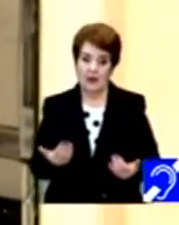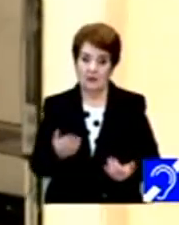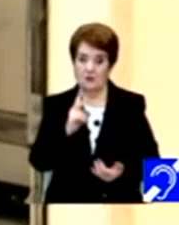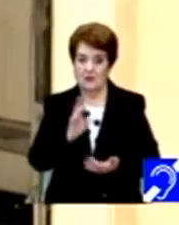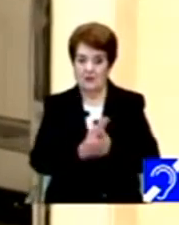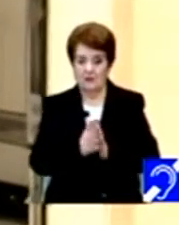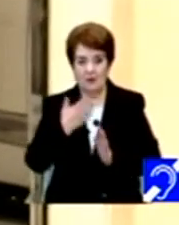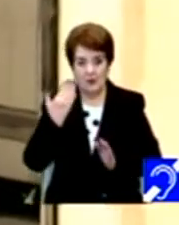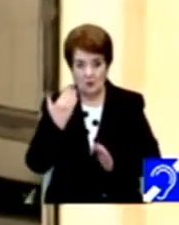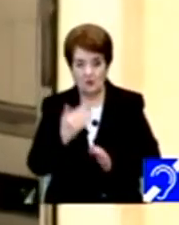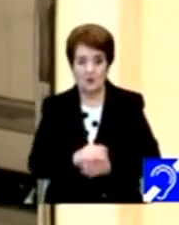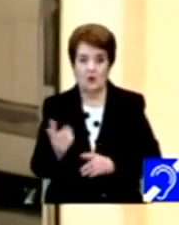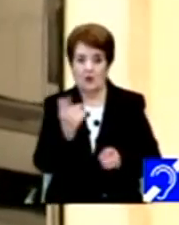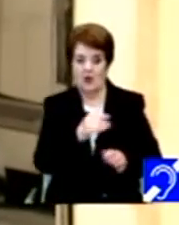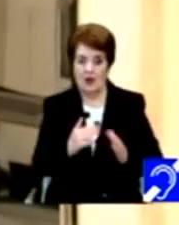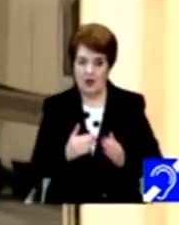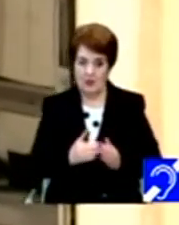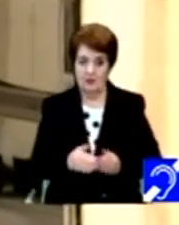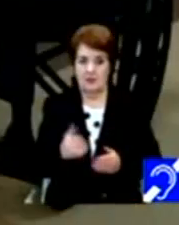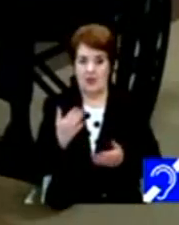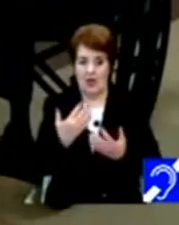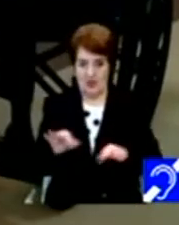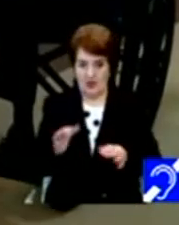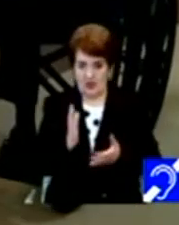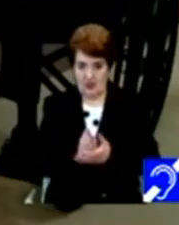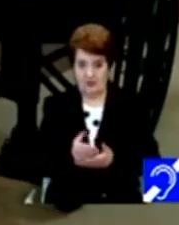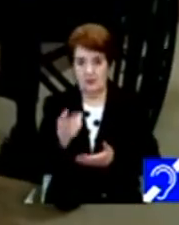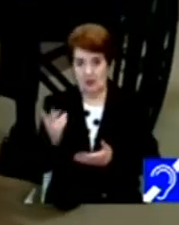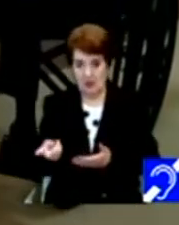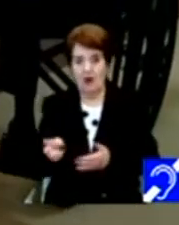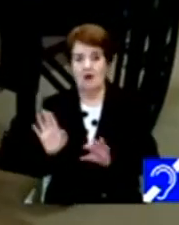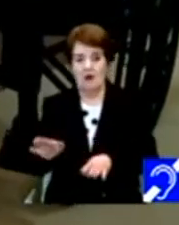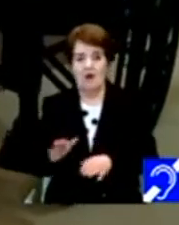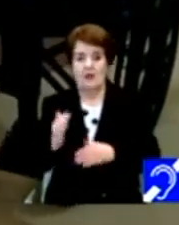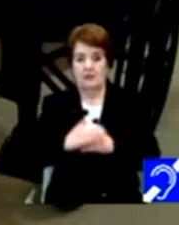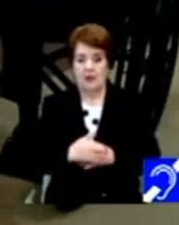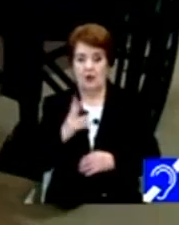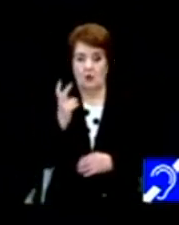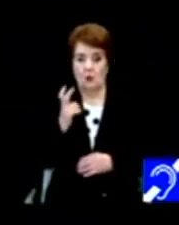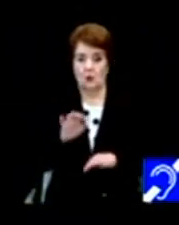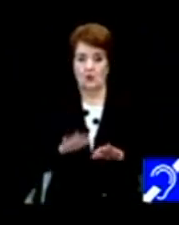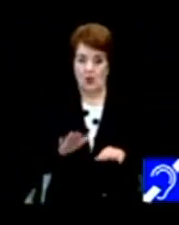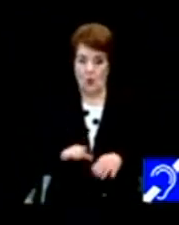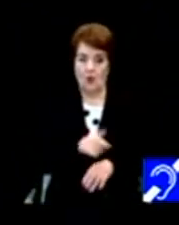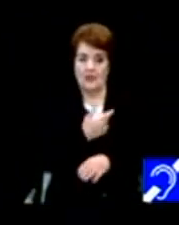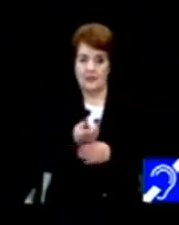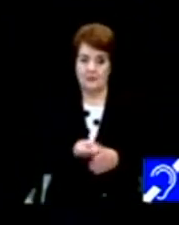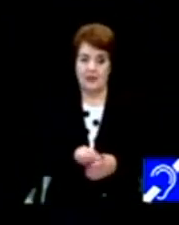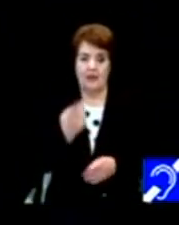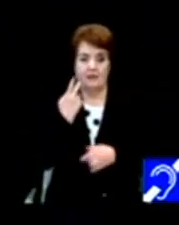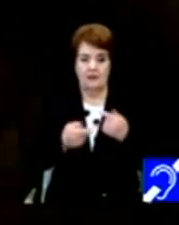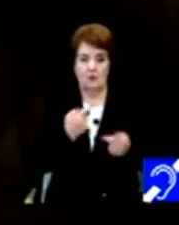acasă, ceilalți rămân internați în măsura în care sunt locuri disponibile. De obicei, seara, toate cele 200 de locuri din spital sunt